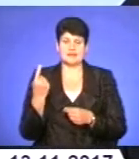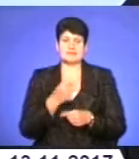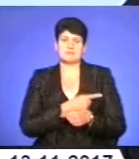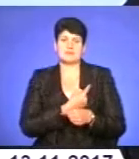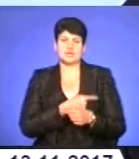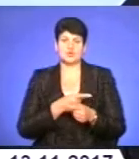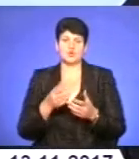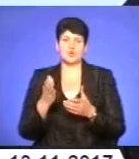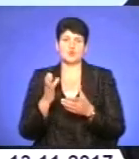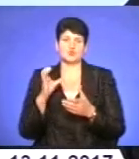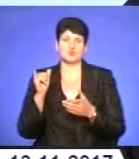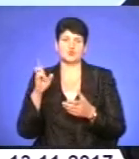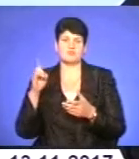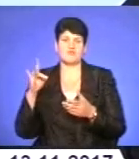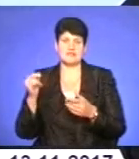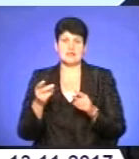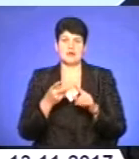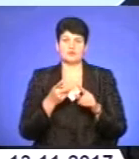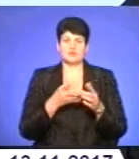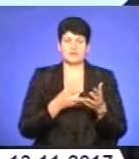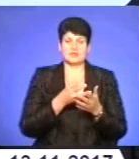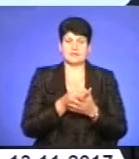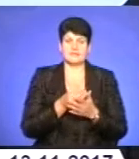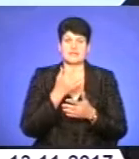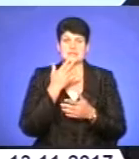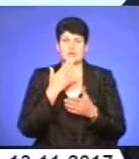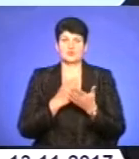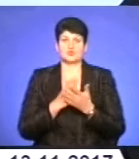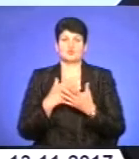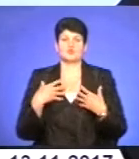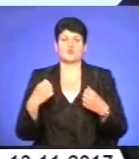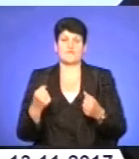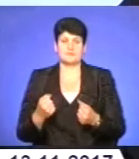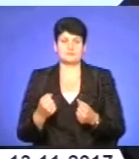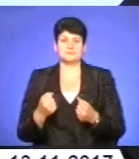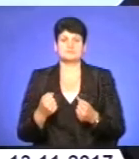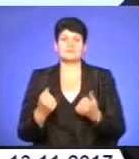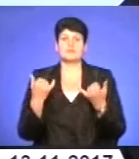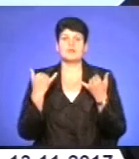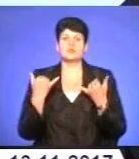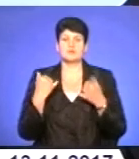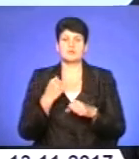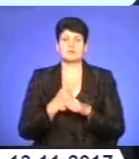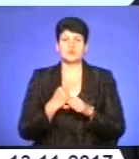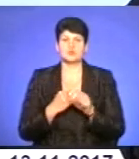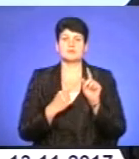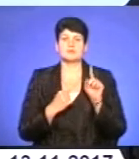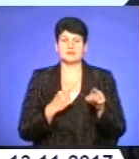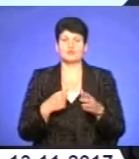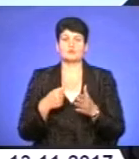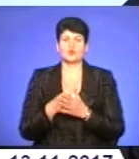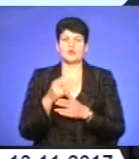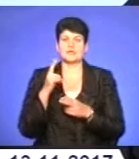медичну субвенцію і друге фінансування через Національну службу здоров'я. Значить, сьогодні ми працюємо над тим, щоб до кінця